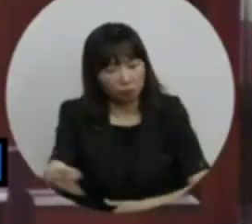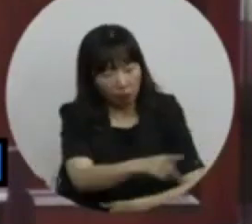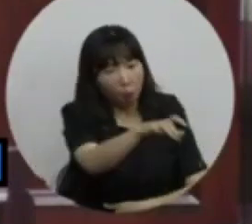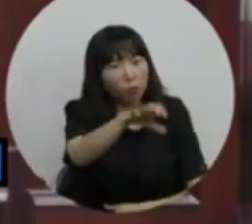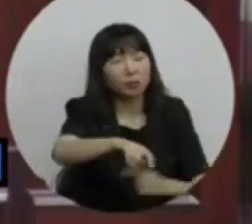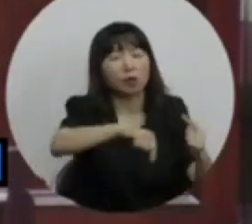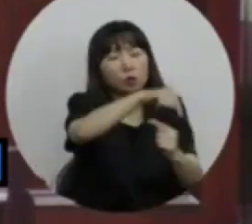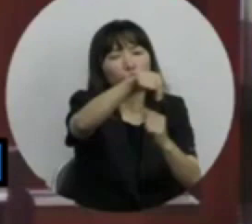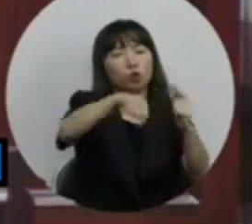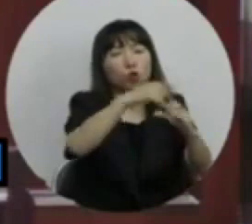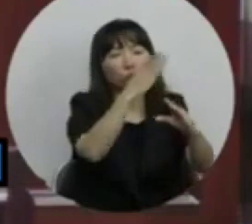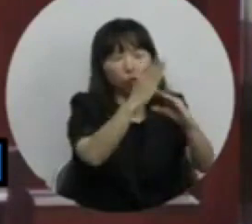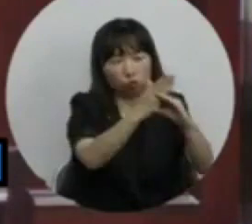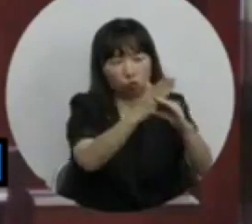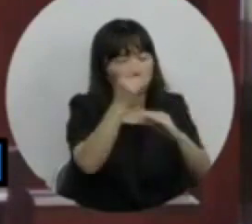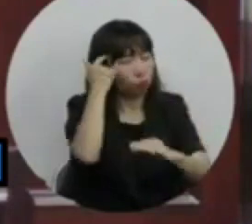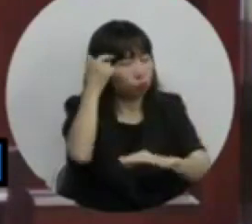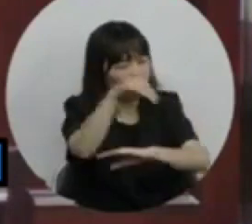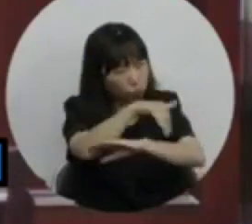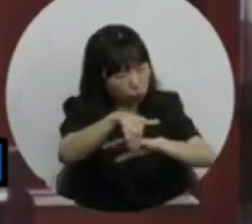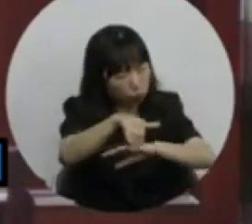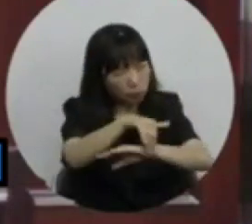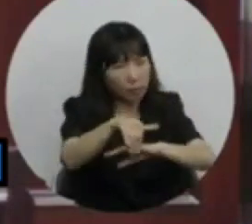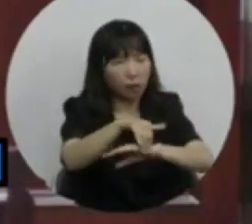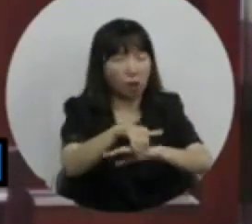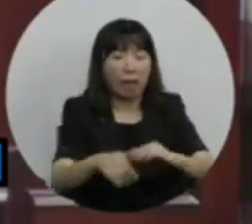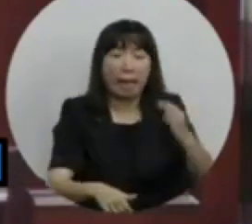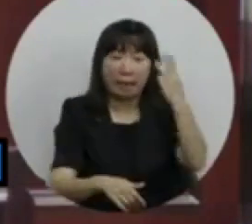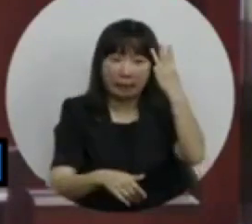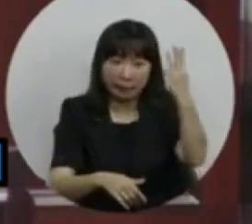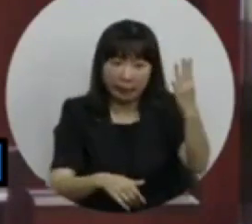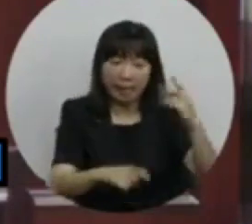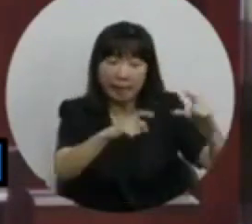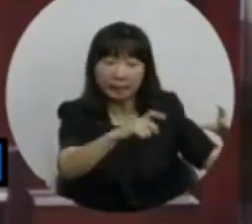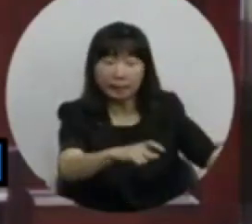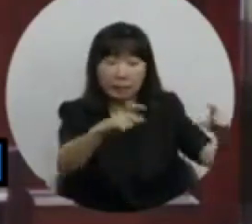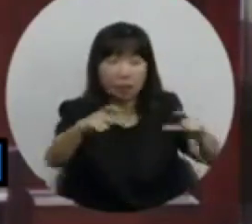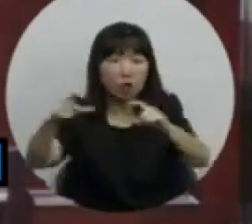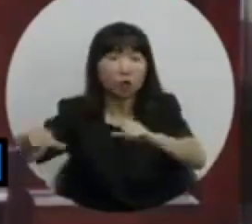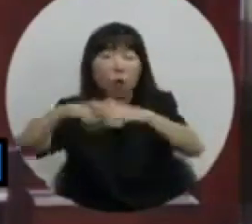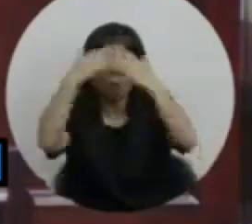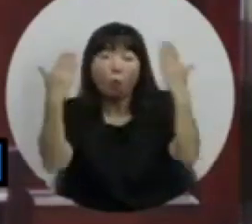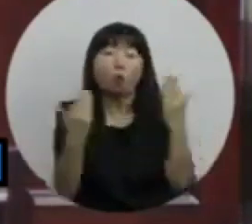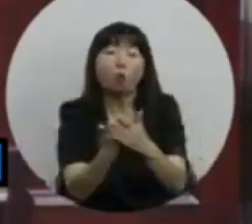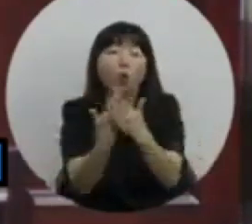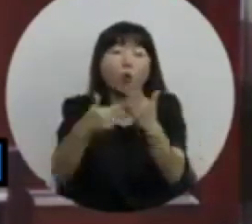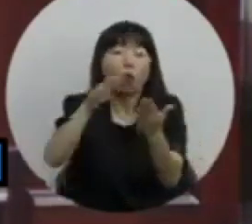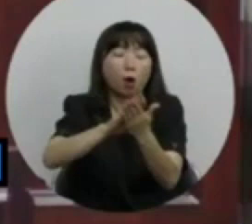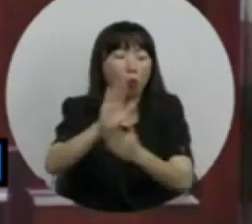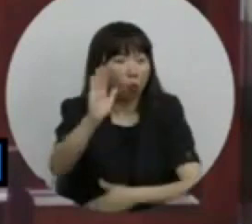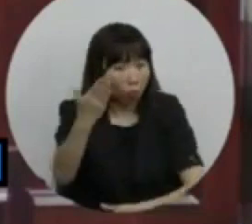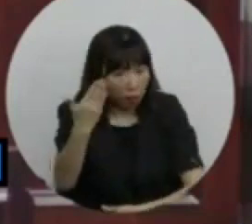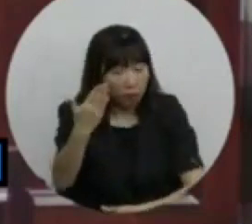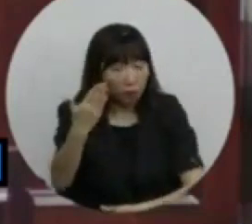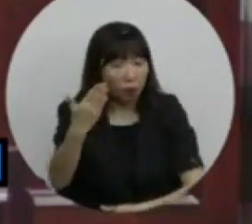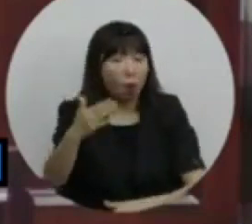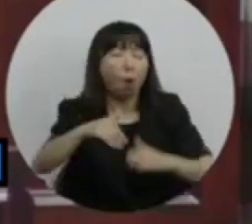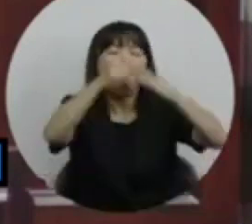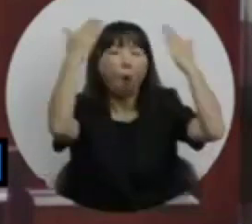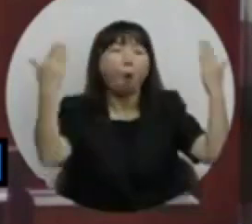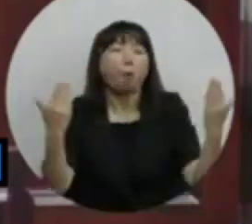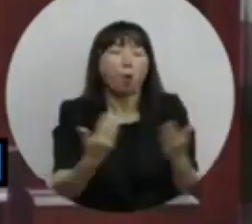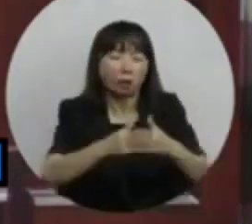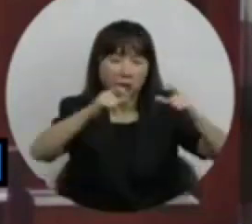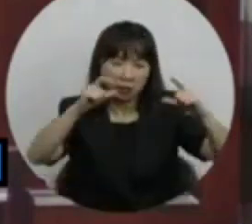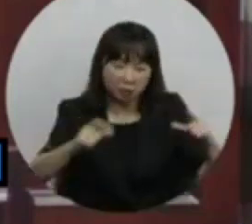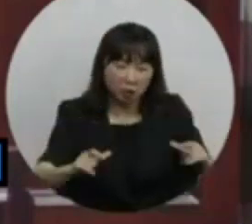운영할 계획입니다. 빠른 시간에 이 세 지역의 파크 골프장이 모두 완공되어 여주의 모든 지역의